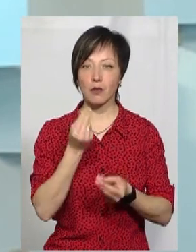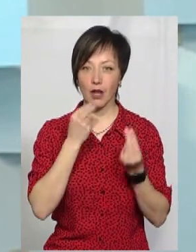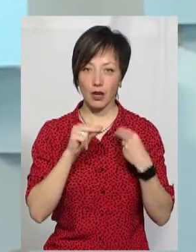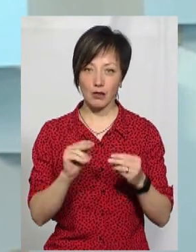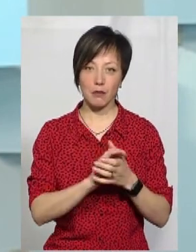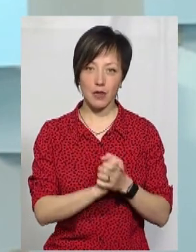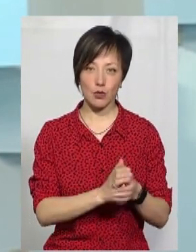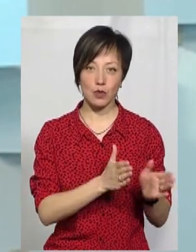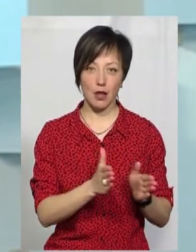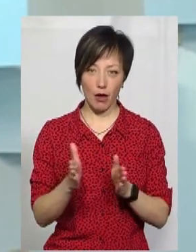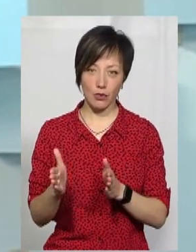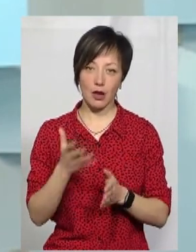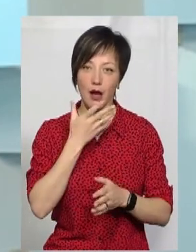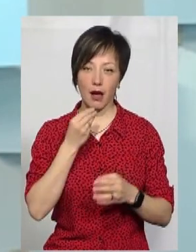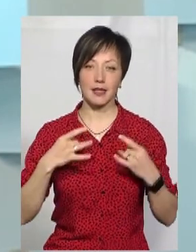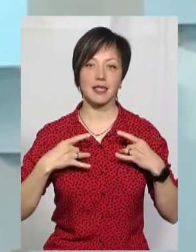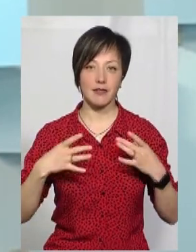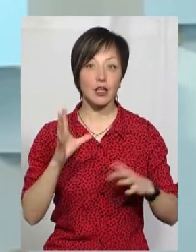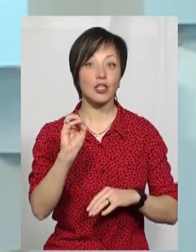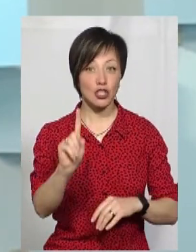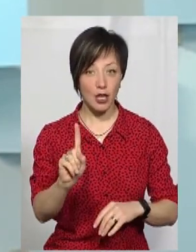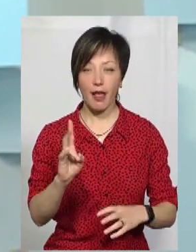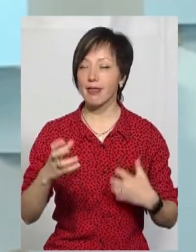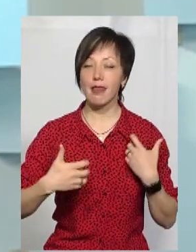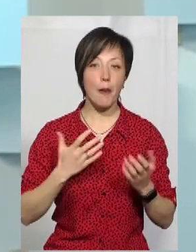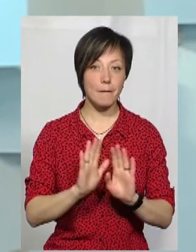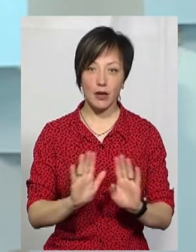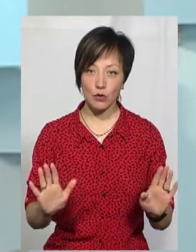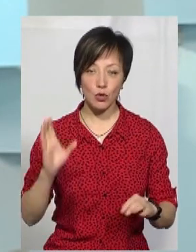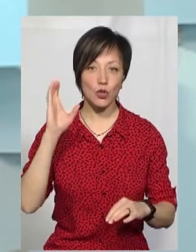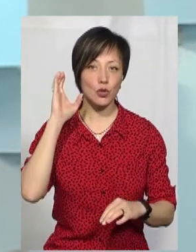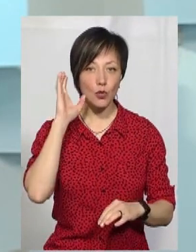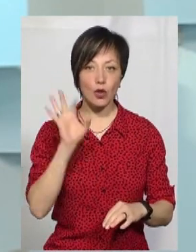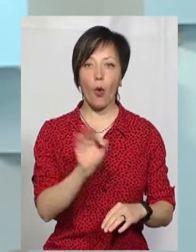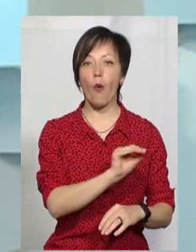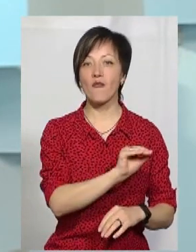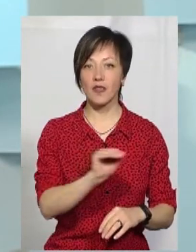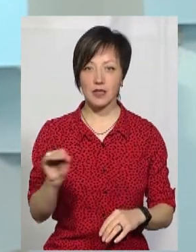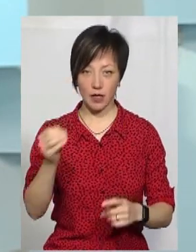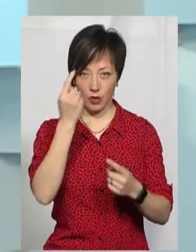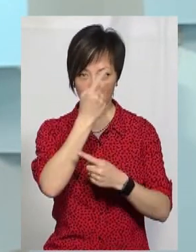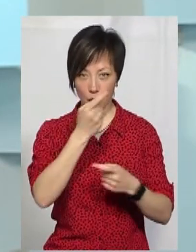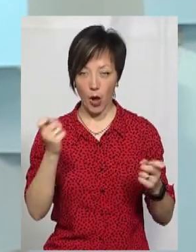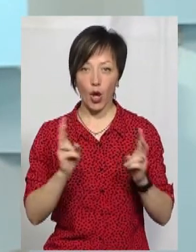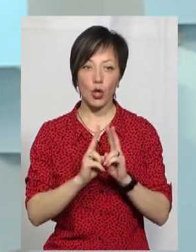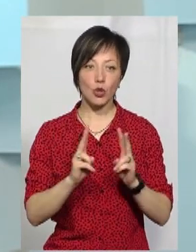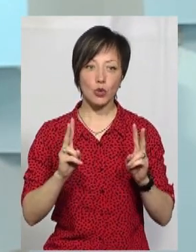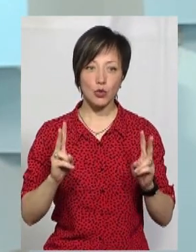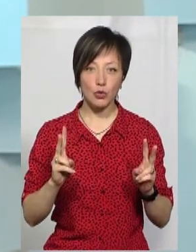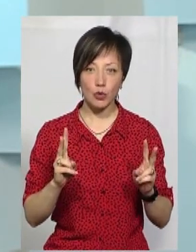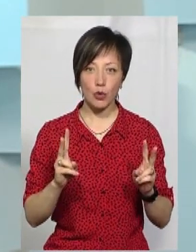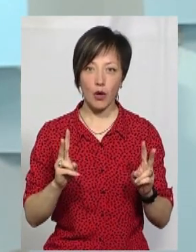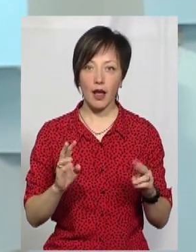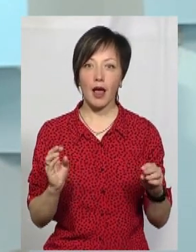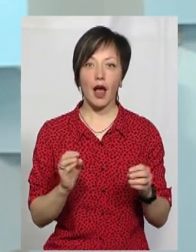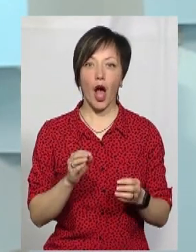найкращого, миру, злагоди і гарних свят. І ще, не панікуйте, слухайте лише офіційну інформацію, ніхто трупи десятками